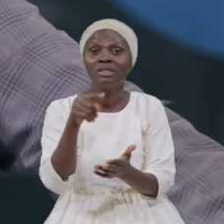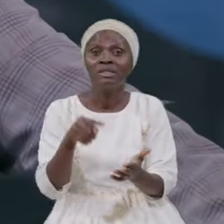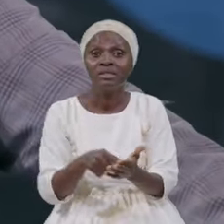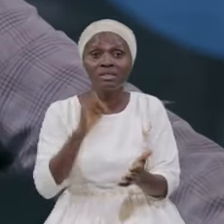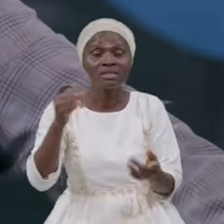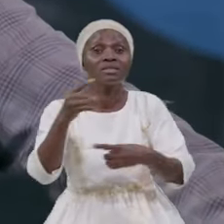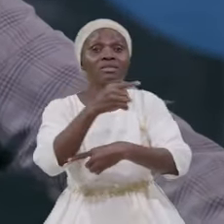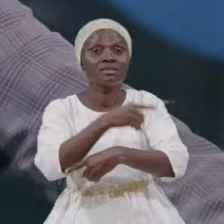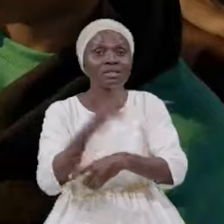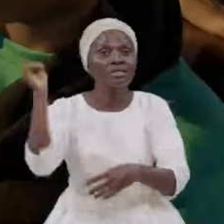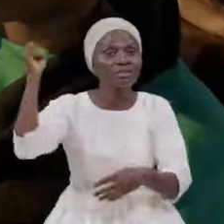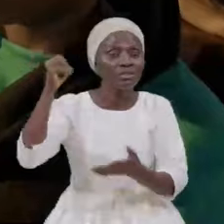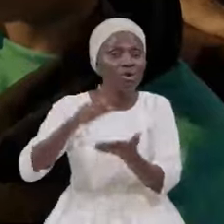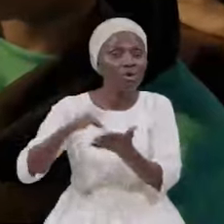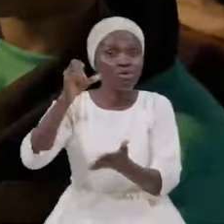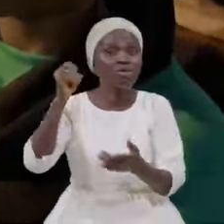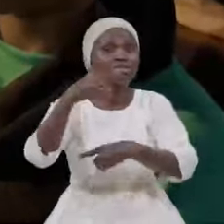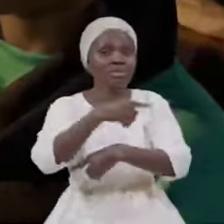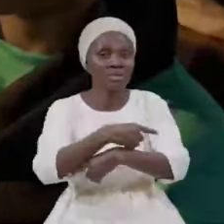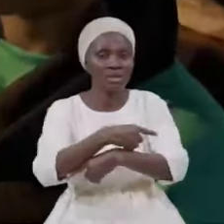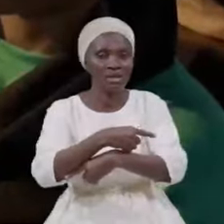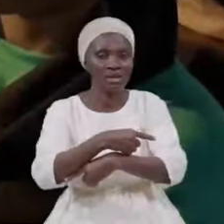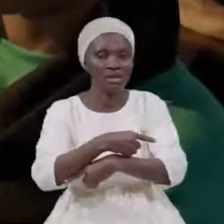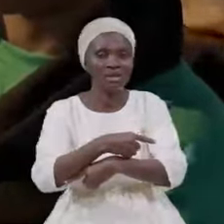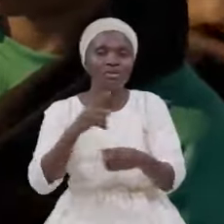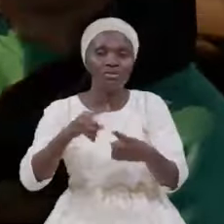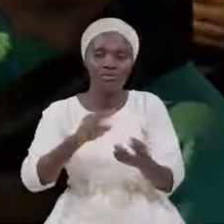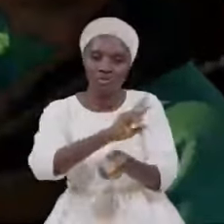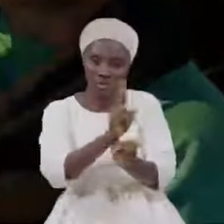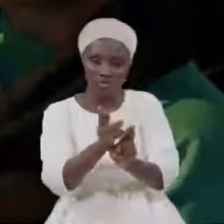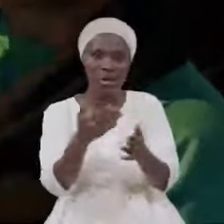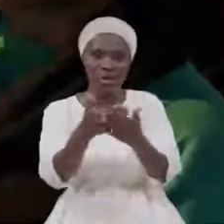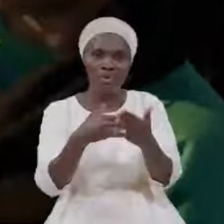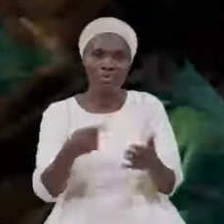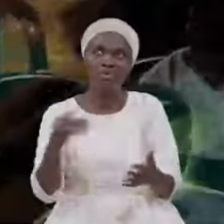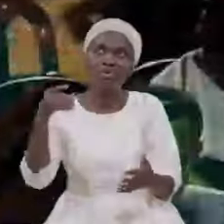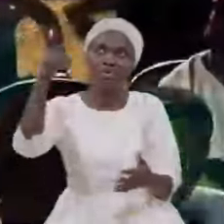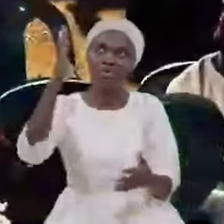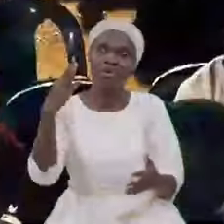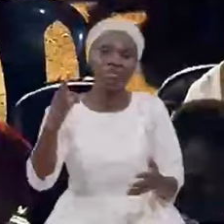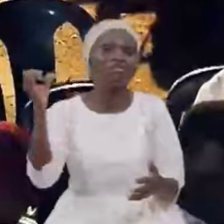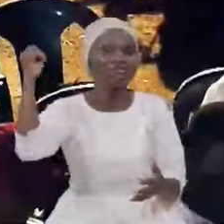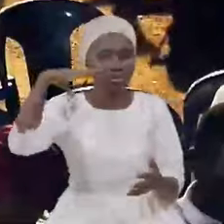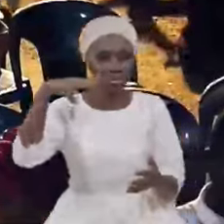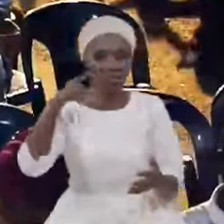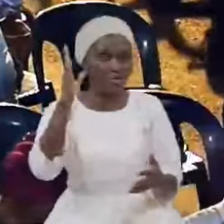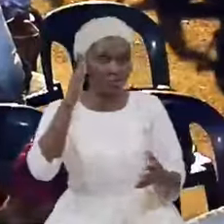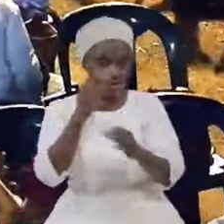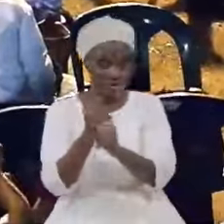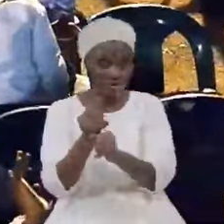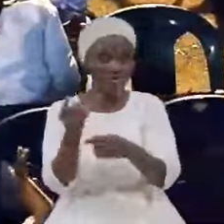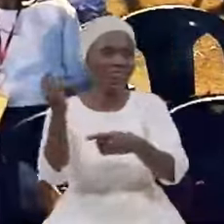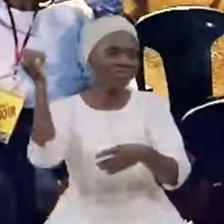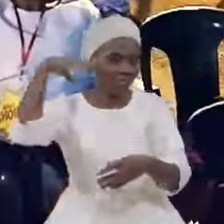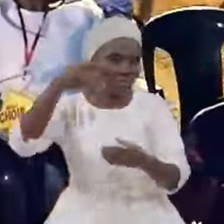grâce. Tu auras la grâce aujourd'hui. Où suis-je? La grâce aujourd'hui. Le pardon